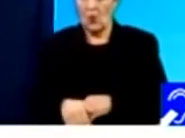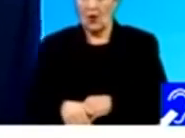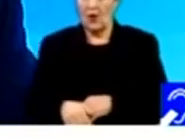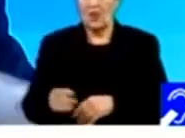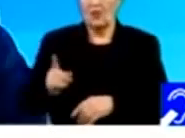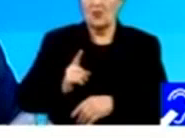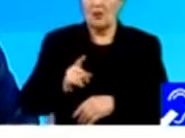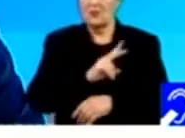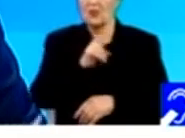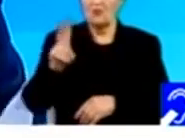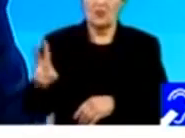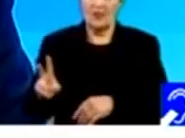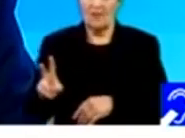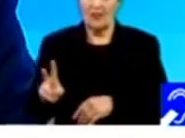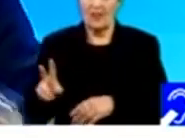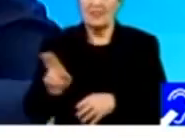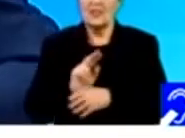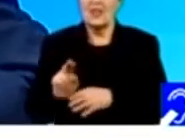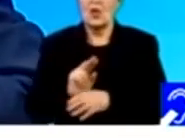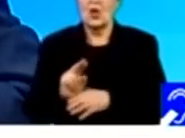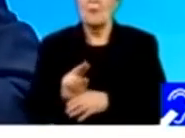așteaptă ca cineva să le repare